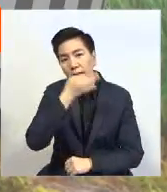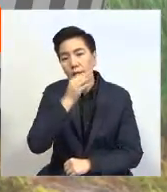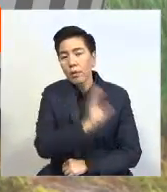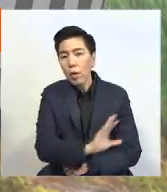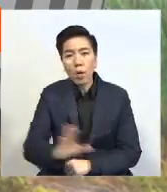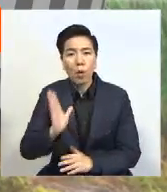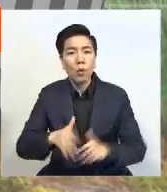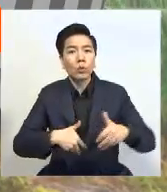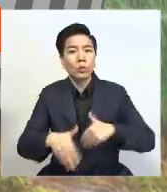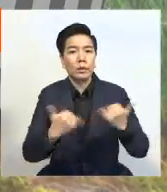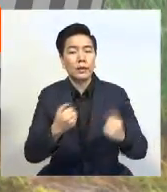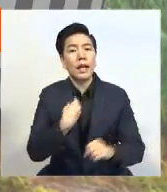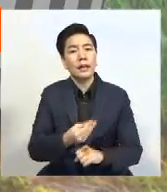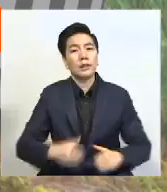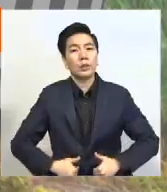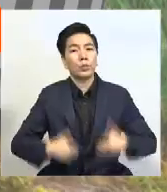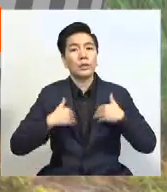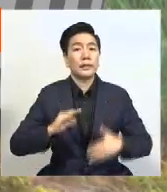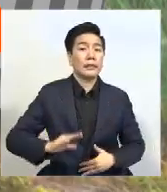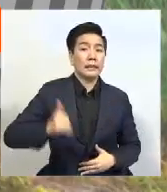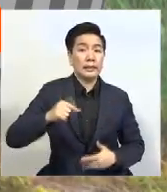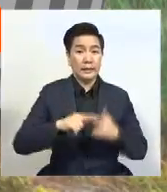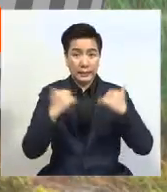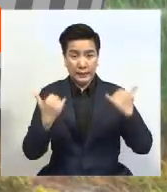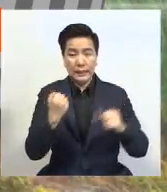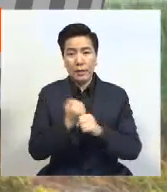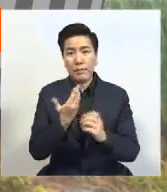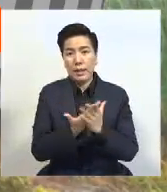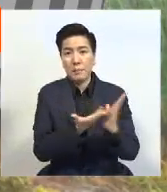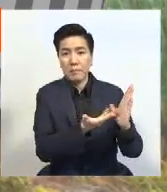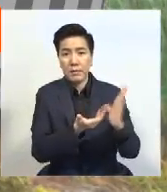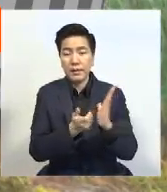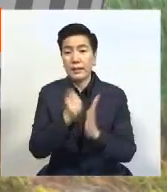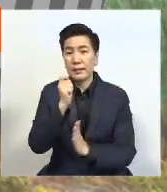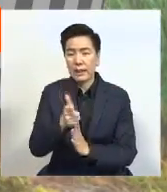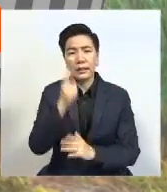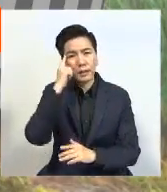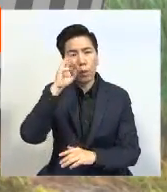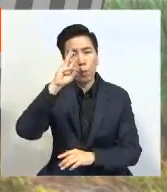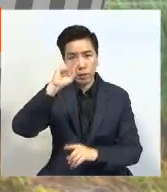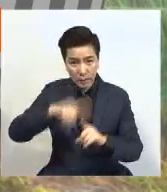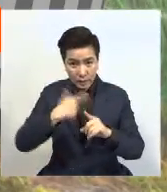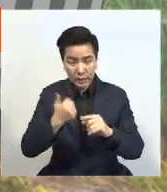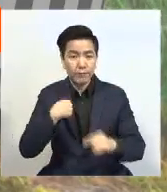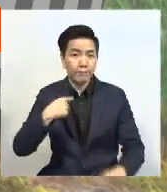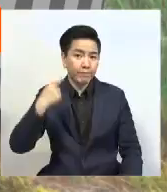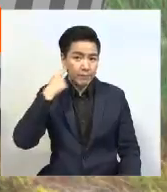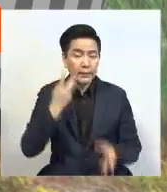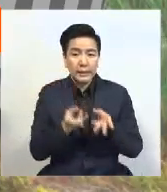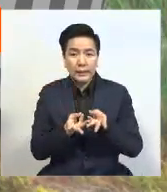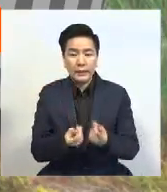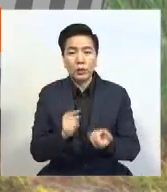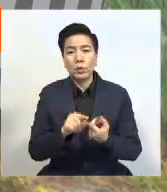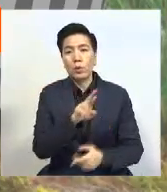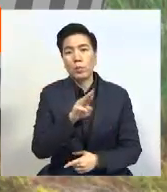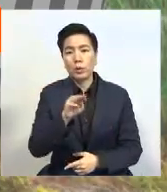ความเป็นอยู่ของคนในชุมชนให้ดีขึ้นซึ่งระยะเวลาในการเบิกจ่ายอยู่ที่ไม่เกิน6เดือนค่ะไปฟังเพิ่มเติมจ